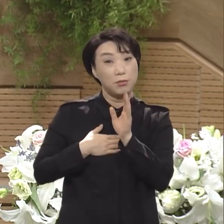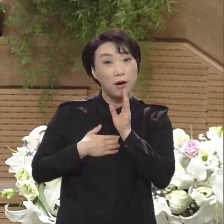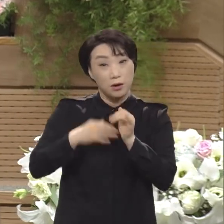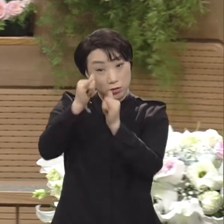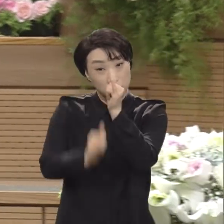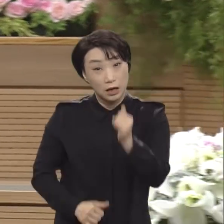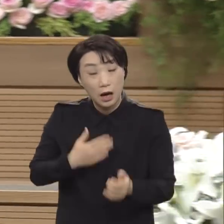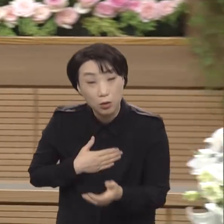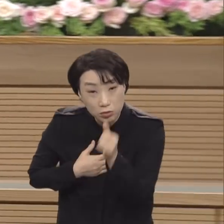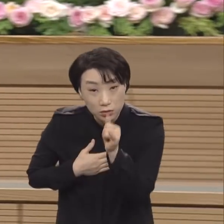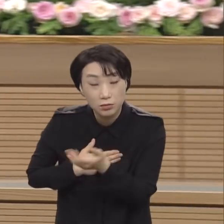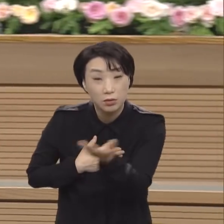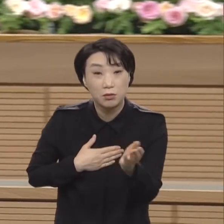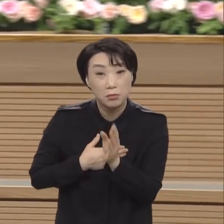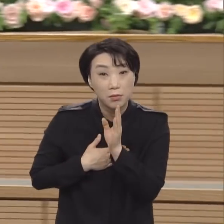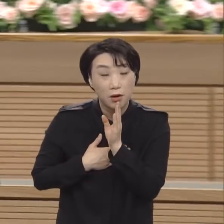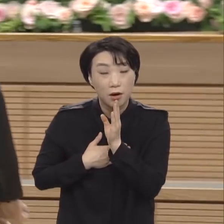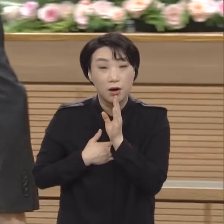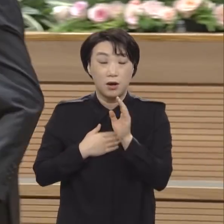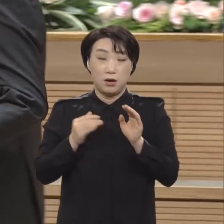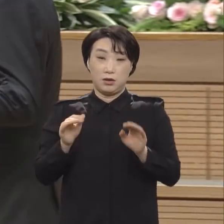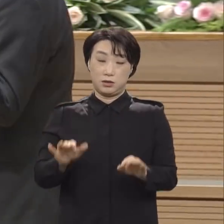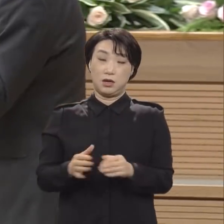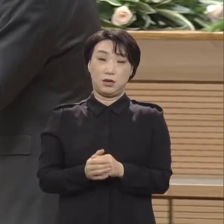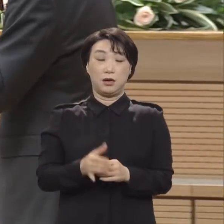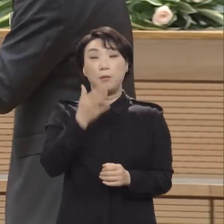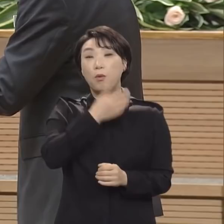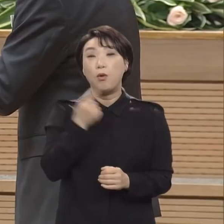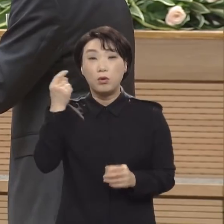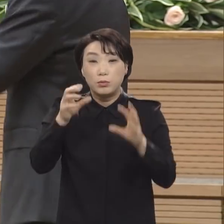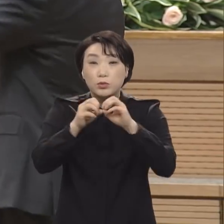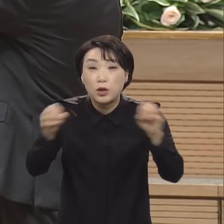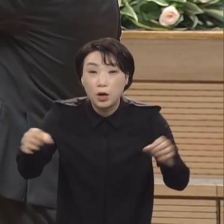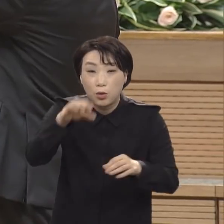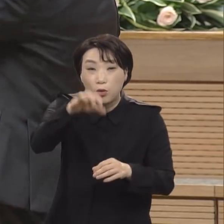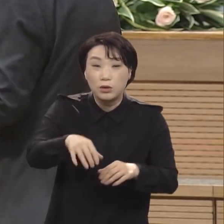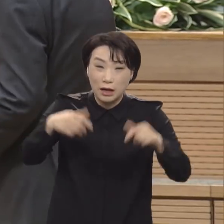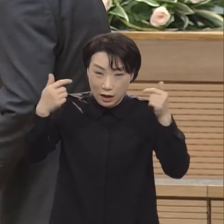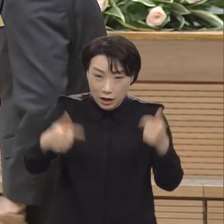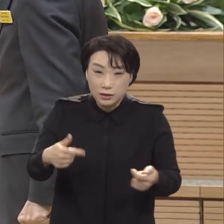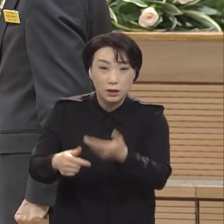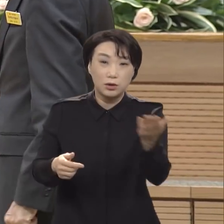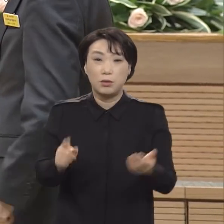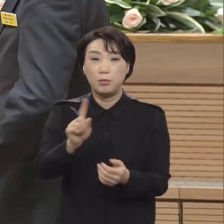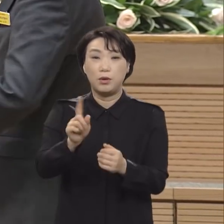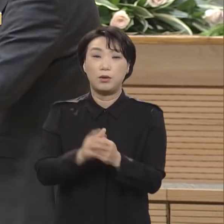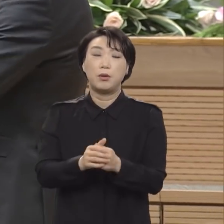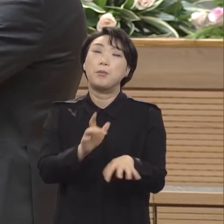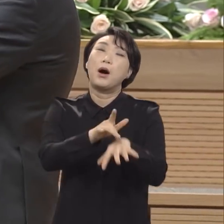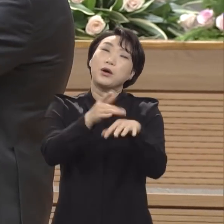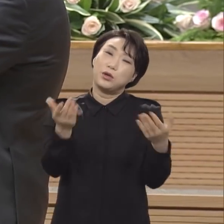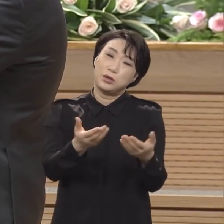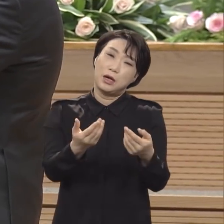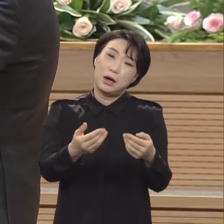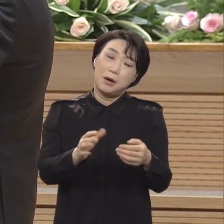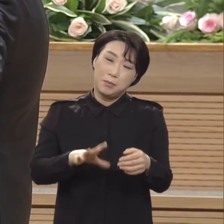세계를, 역사를. 그러니까 복음이 들어가는 곳에는 반드시 마귀 역사가 앞길을